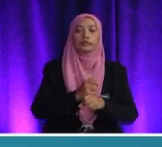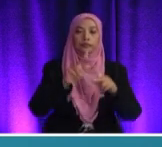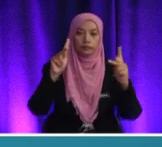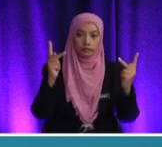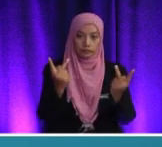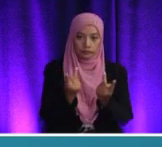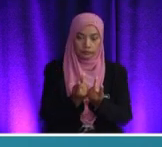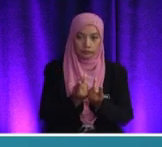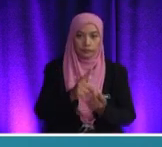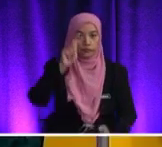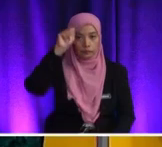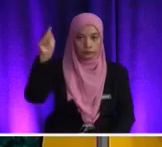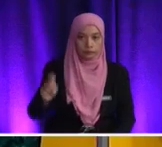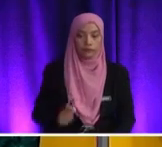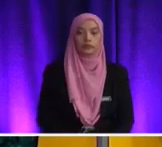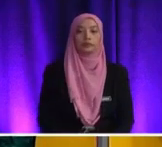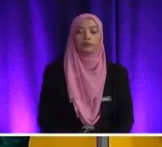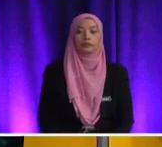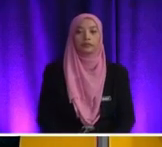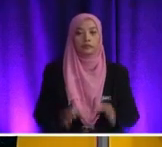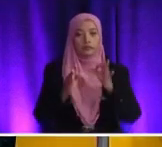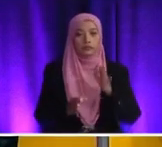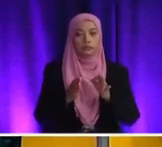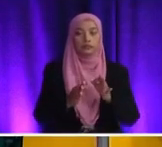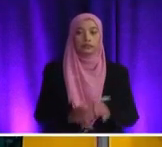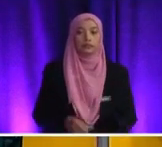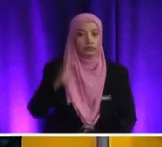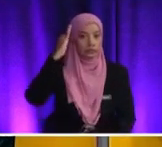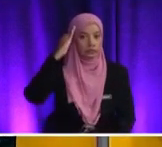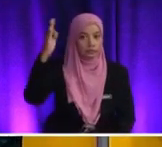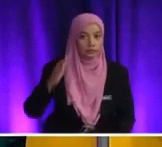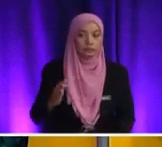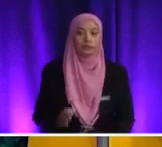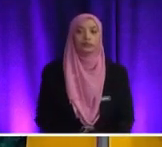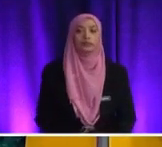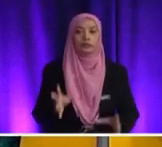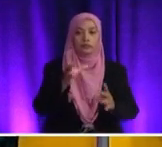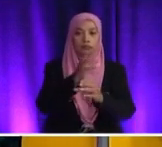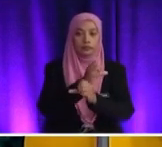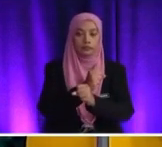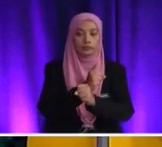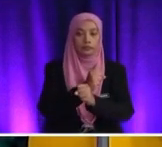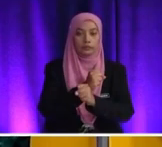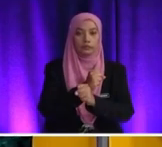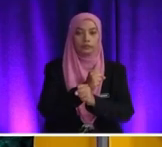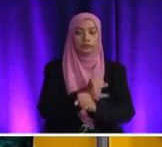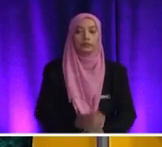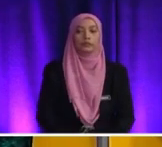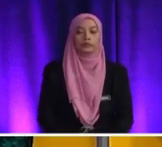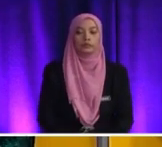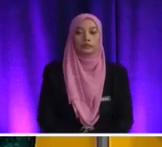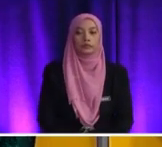Jadi itulah nilai tambah kalau Fizi dapat 9 y pilih tak the kemahiran tersebut